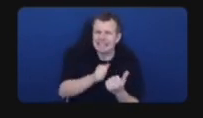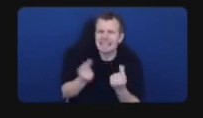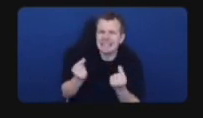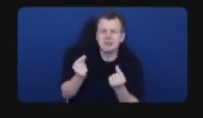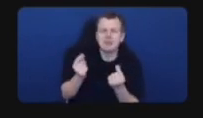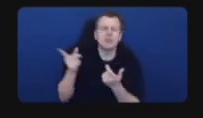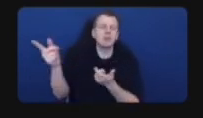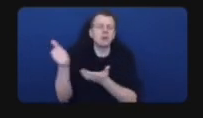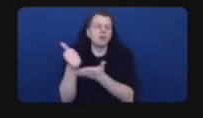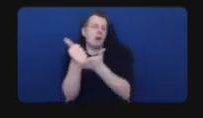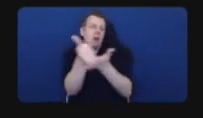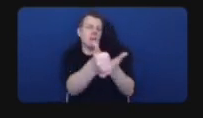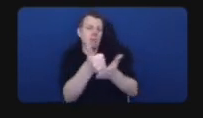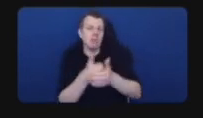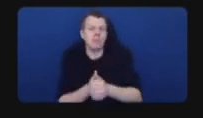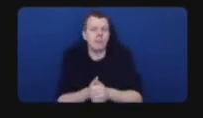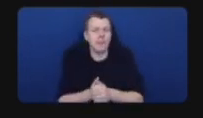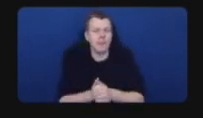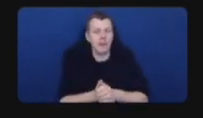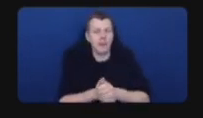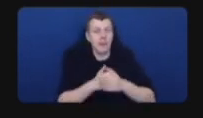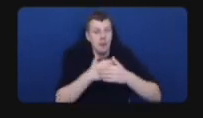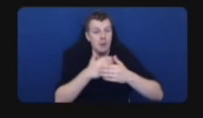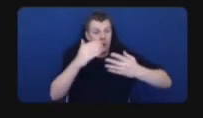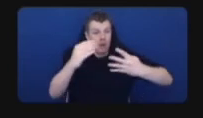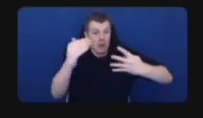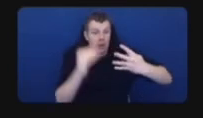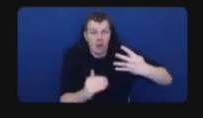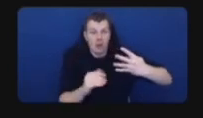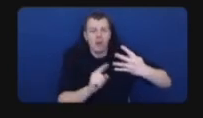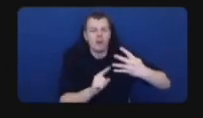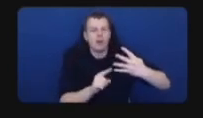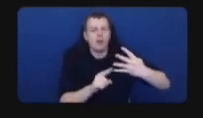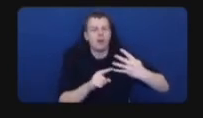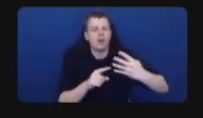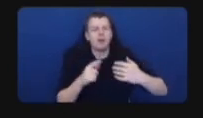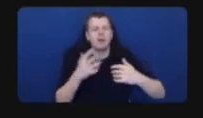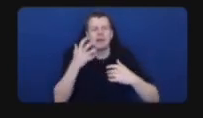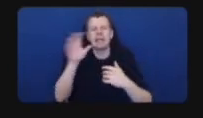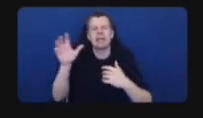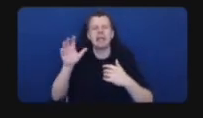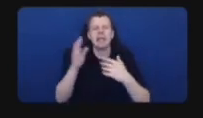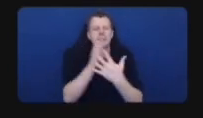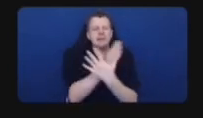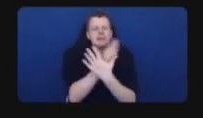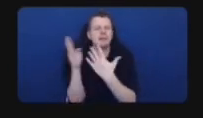老年人的一个热线电话，是有护士会在线上，如果你们打电话来的话。